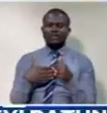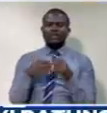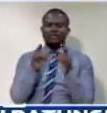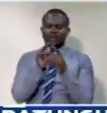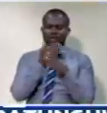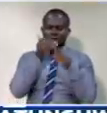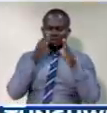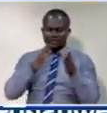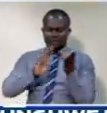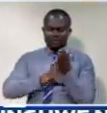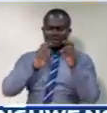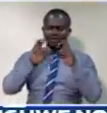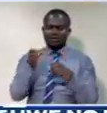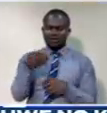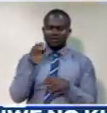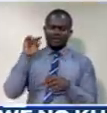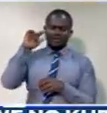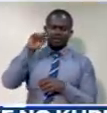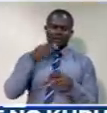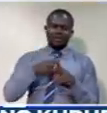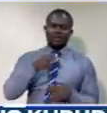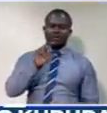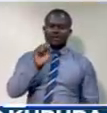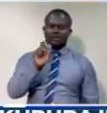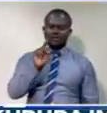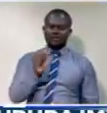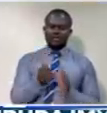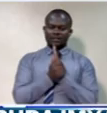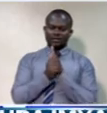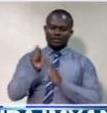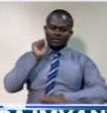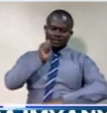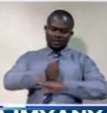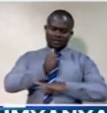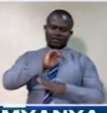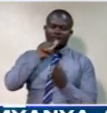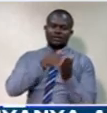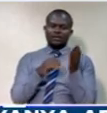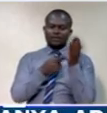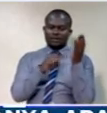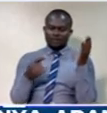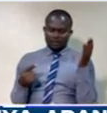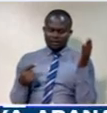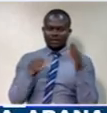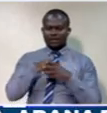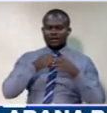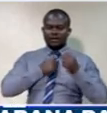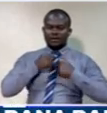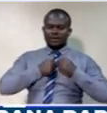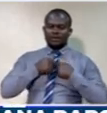Inama y'abaminisitiri yemeje ko sosiyete mpuzamahanga yitwa Tech Experts ishyiraho ikigo cy'ikoranabuhanga mu